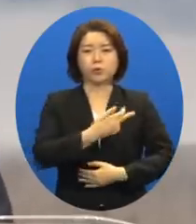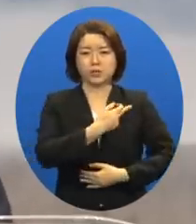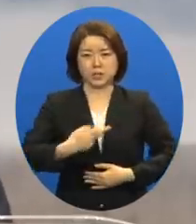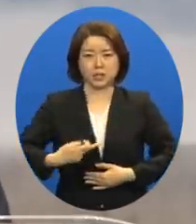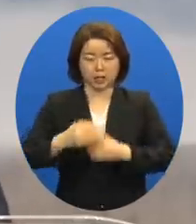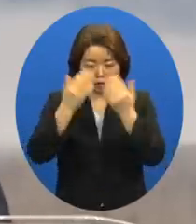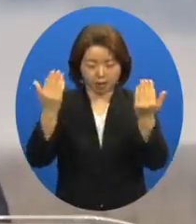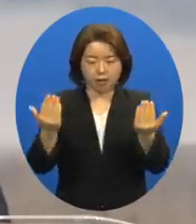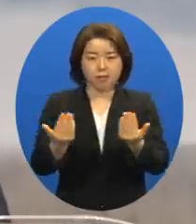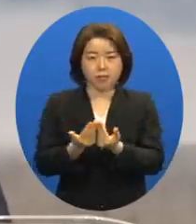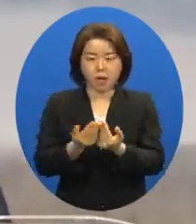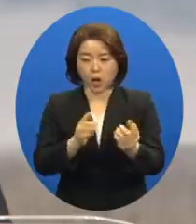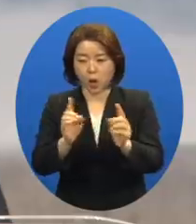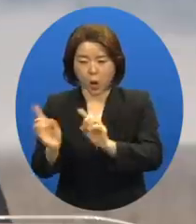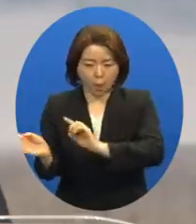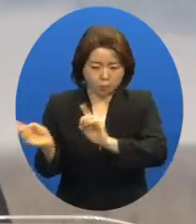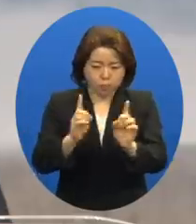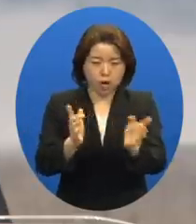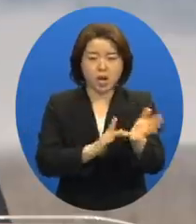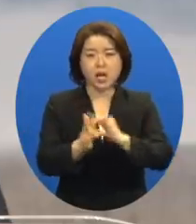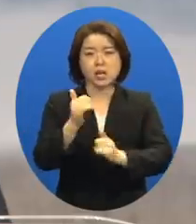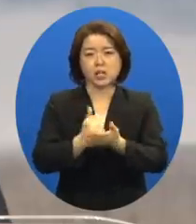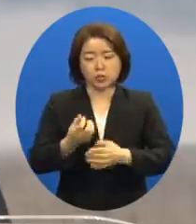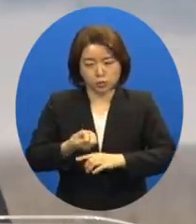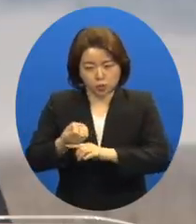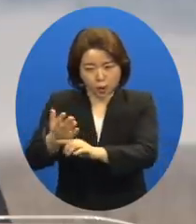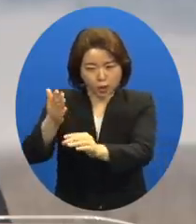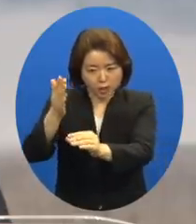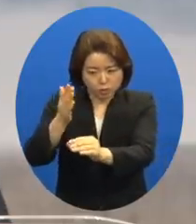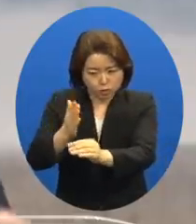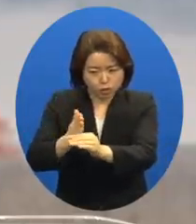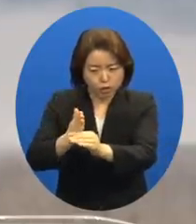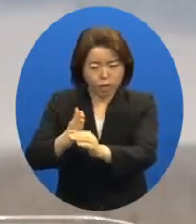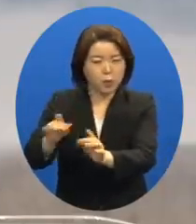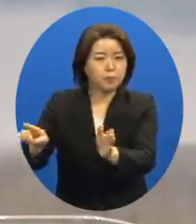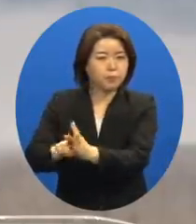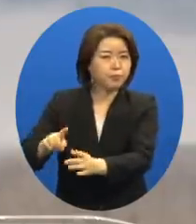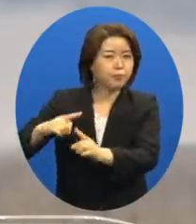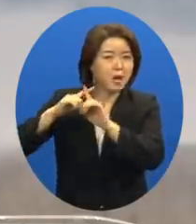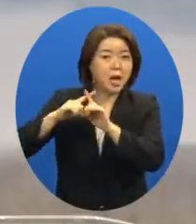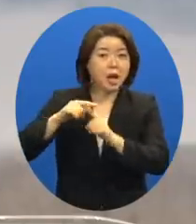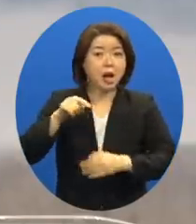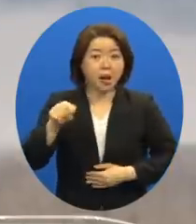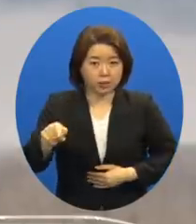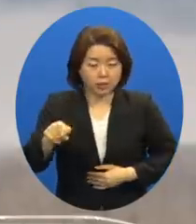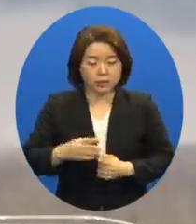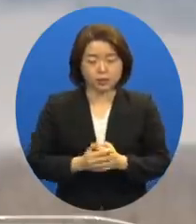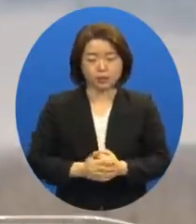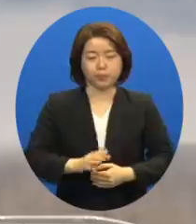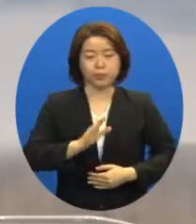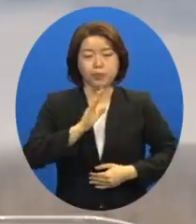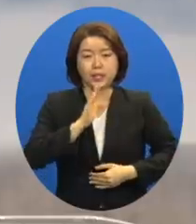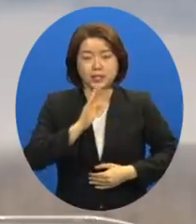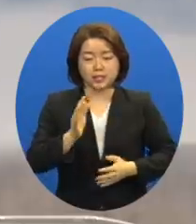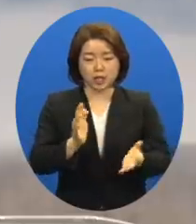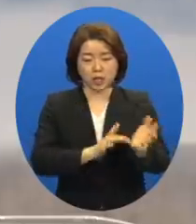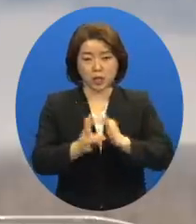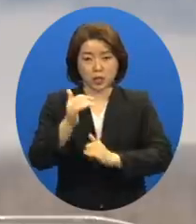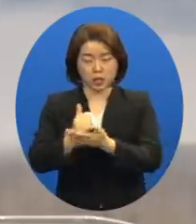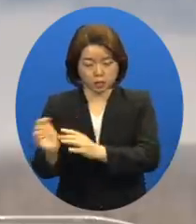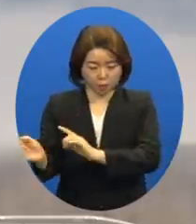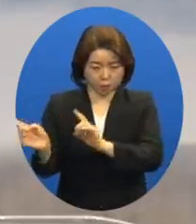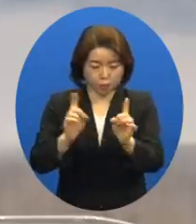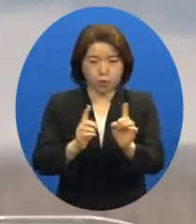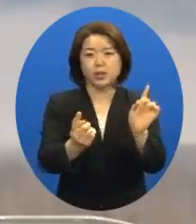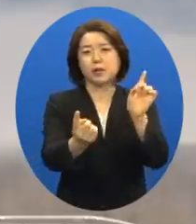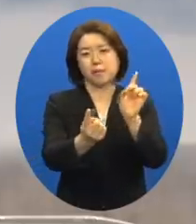다 부활의 예수님을 전하다가 순교했다는 것은 그들이 진짜 부활하신 예수님을